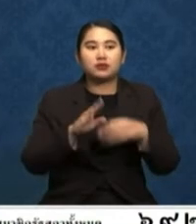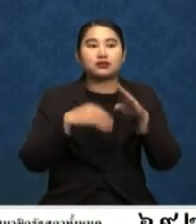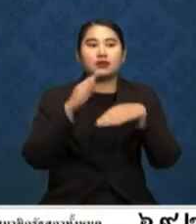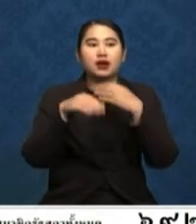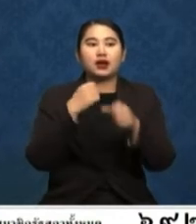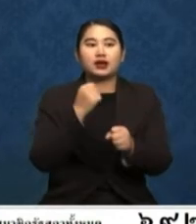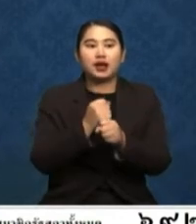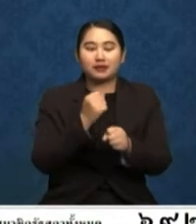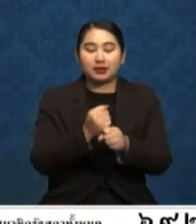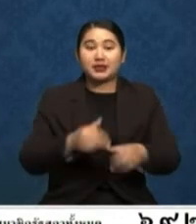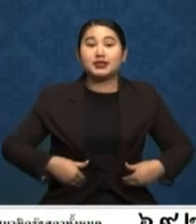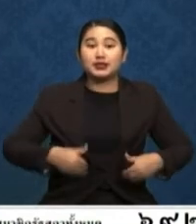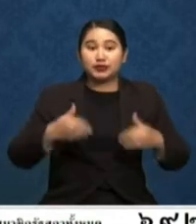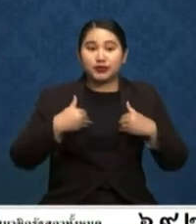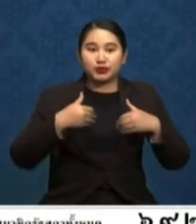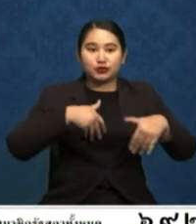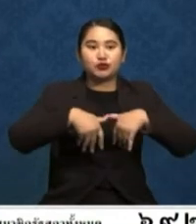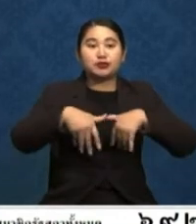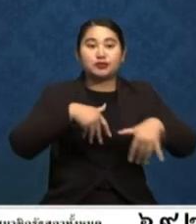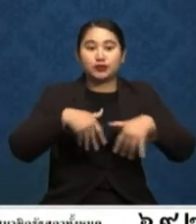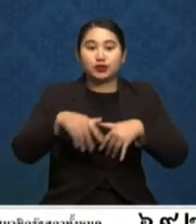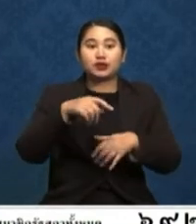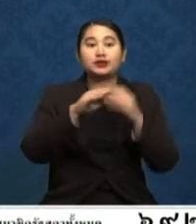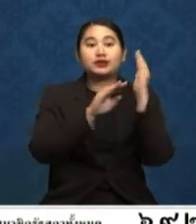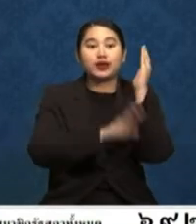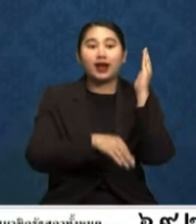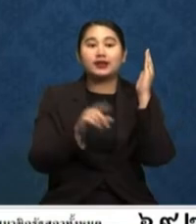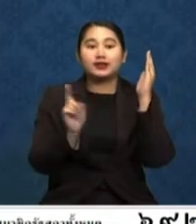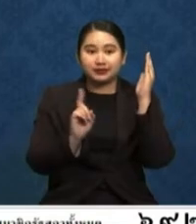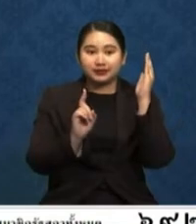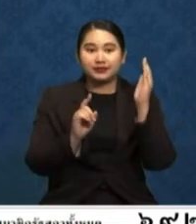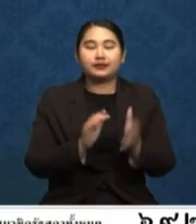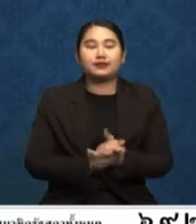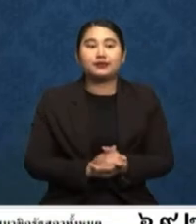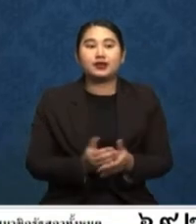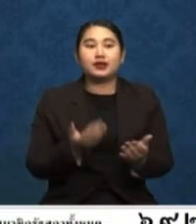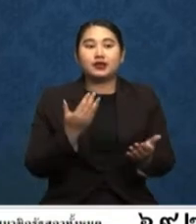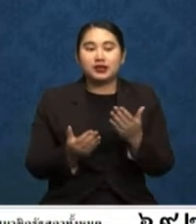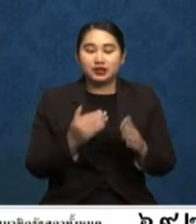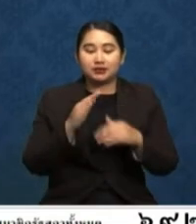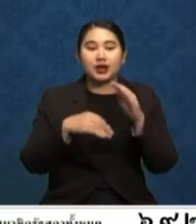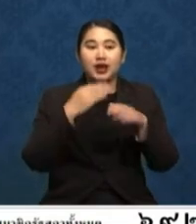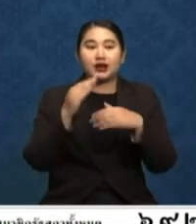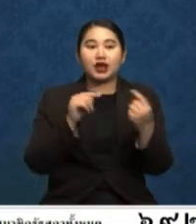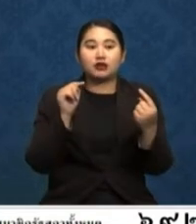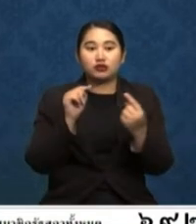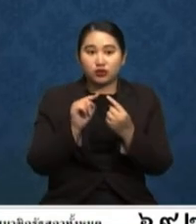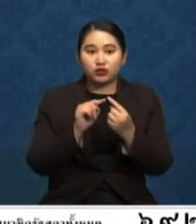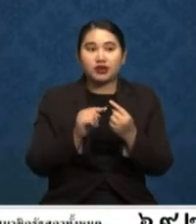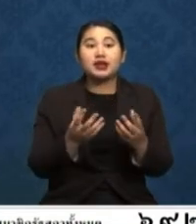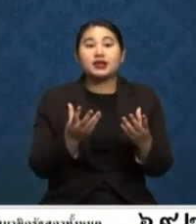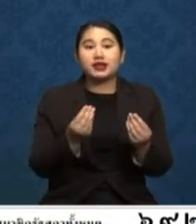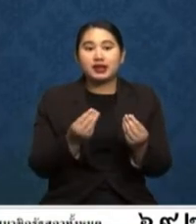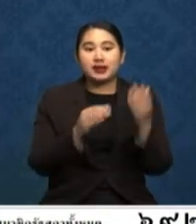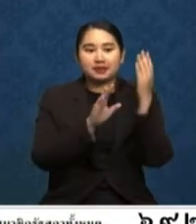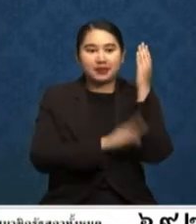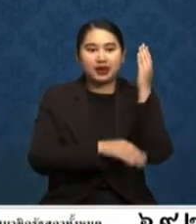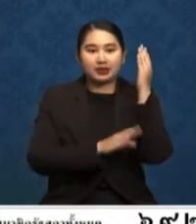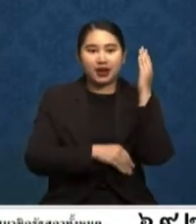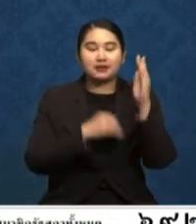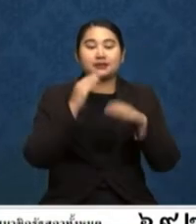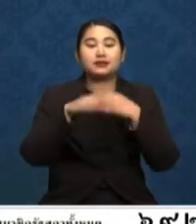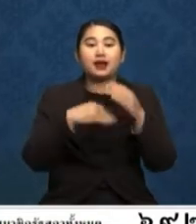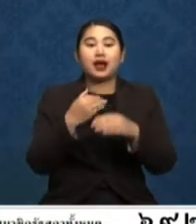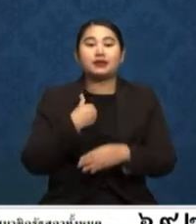คุณภาพชีวิตพี่น้องประชาชนคนใต้หรือจะเป็นการพัฒนาพื้นที่ภาคใต้อย่างที่ท่านกล่าว